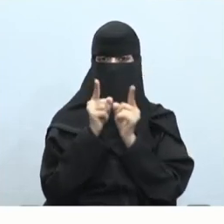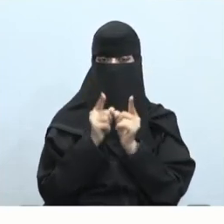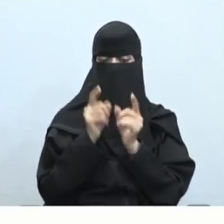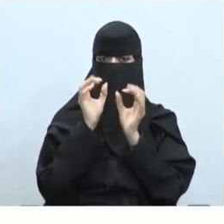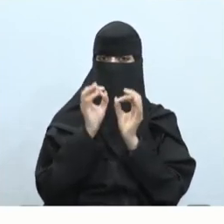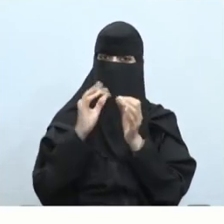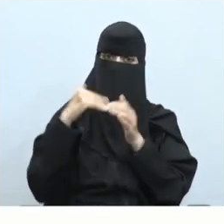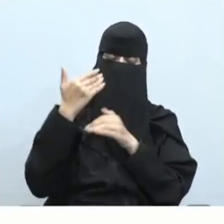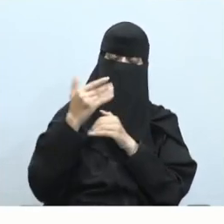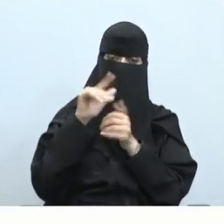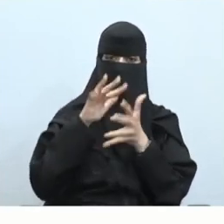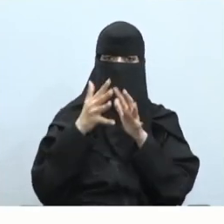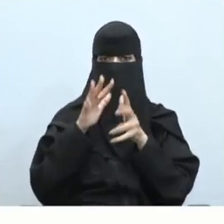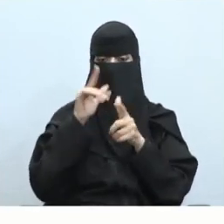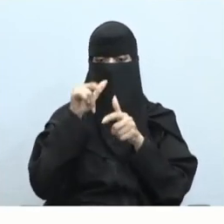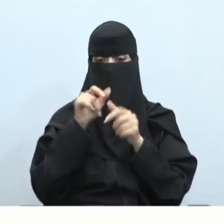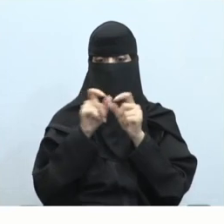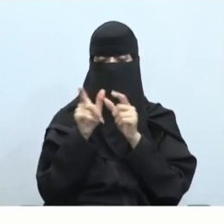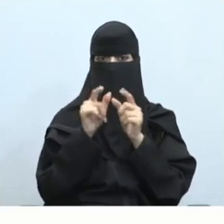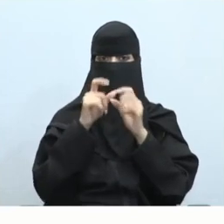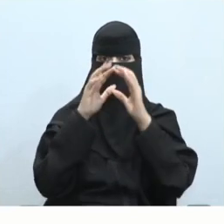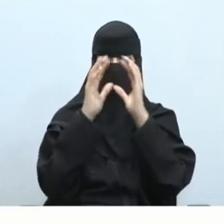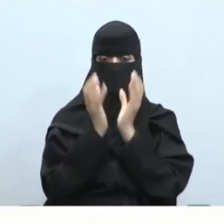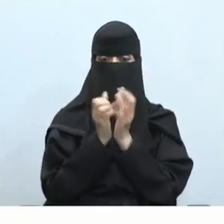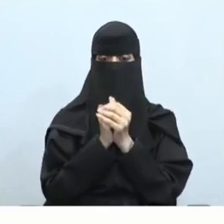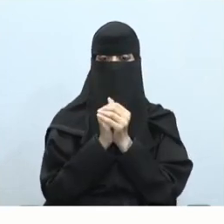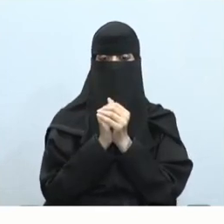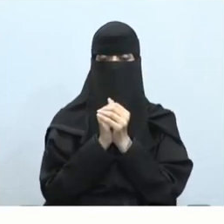ولكن نوعا ما بشكل بيضوي